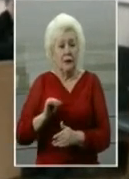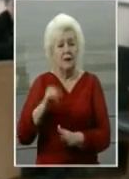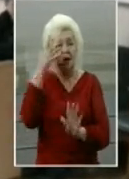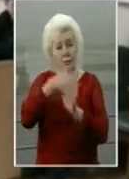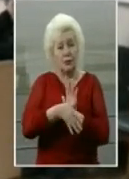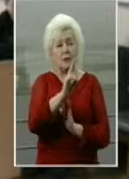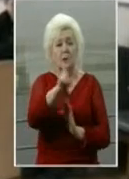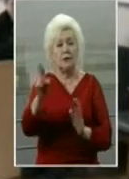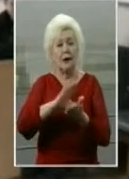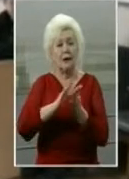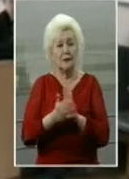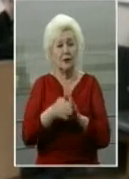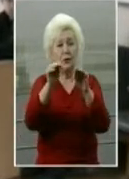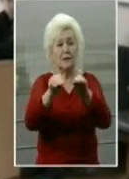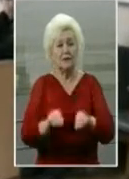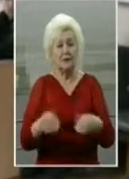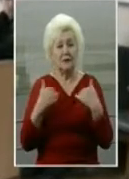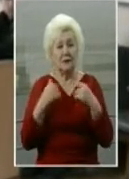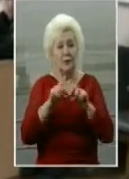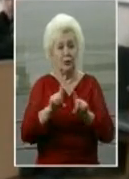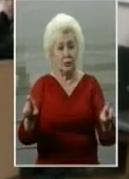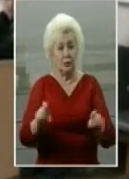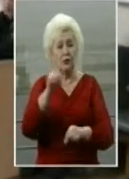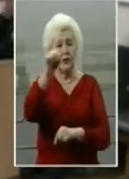розумієте, яка ситуація склалася в нашому ліцеї.